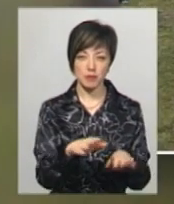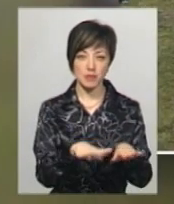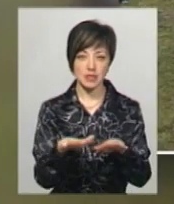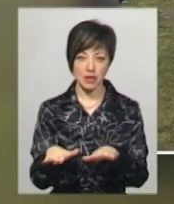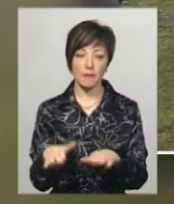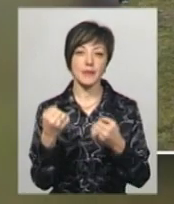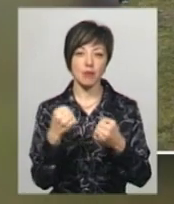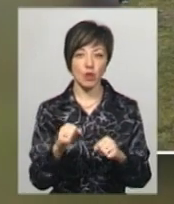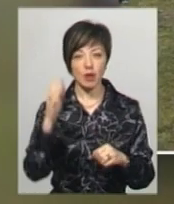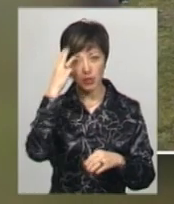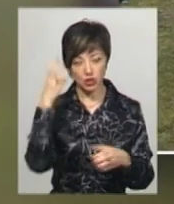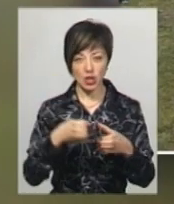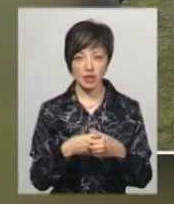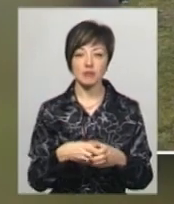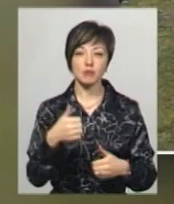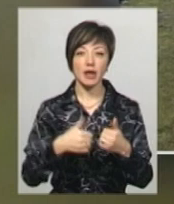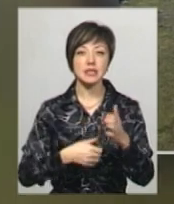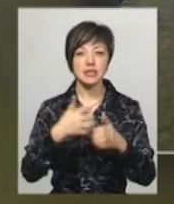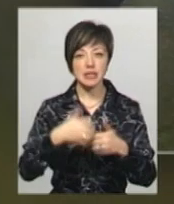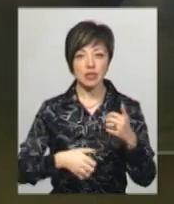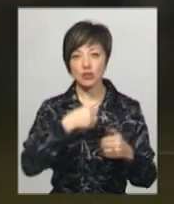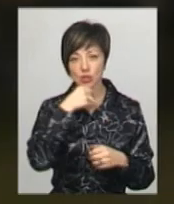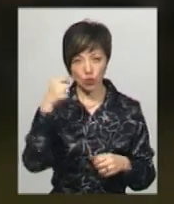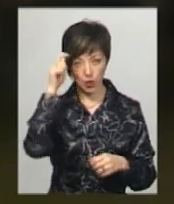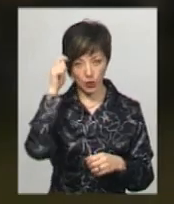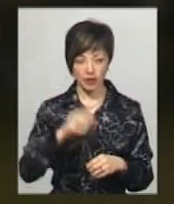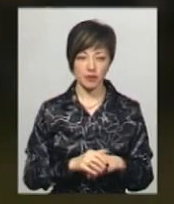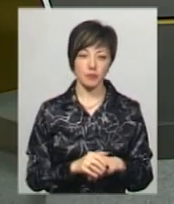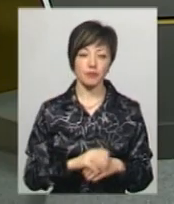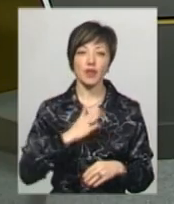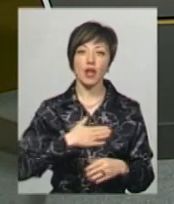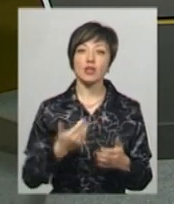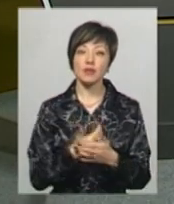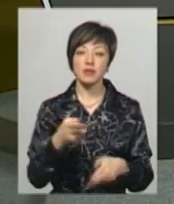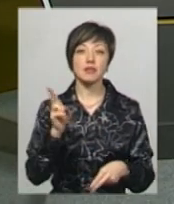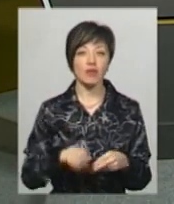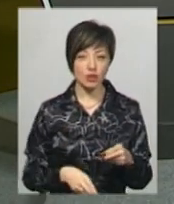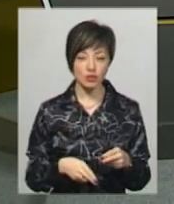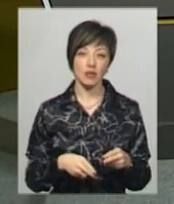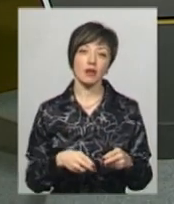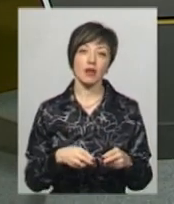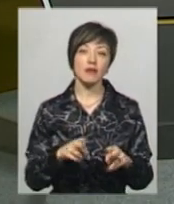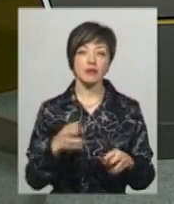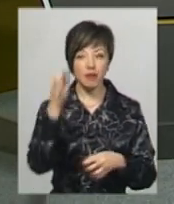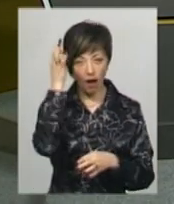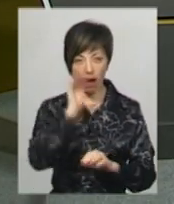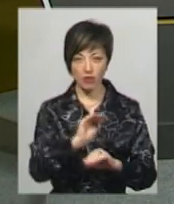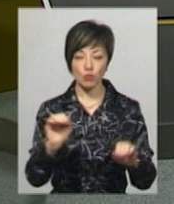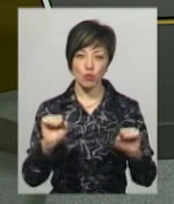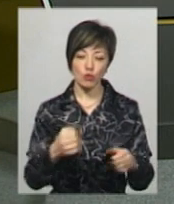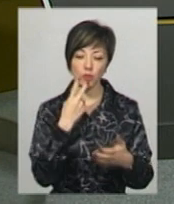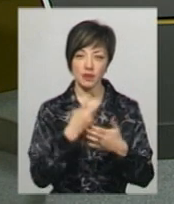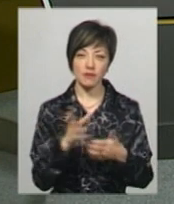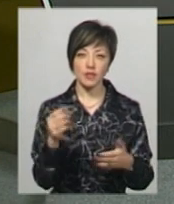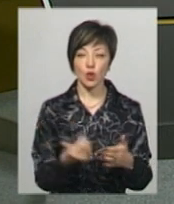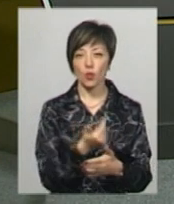місця. Перемогли хмельничани і в змаганнях серед старших юнаків. Наш випуск на цьому завершено. І ми нагадуємо, що ви можете